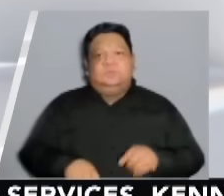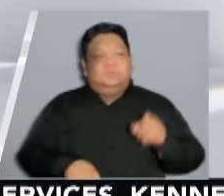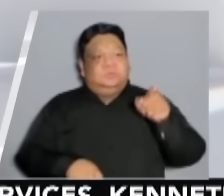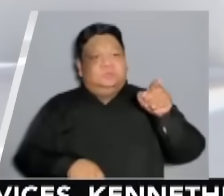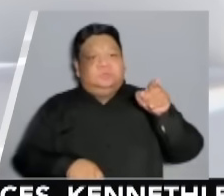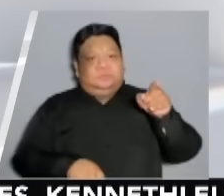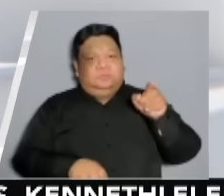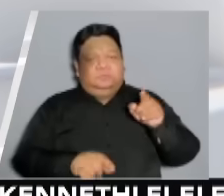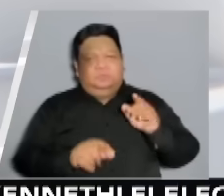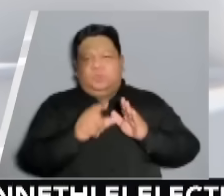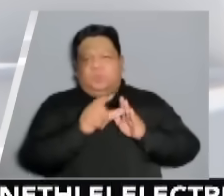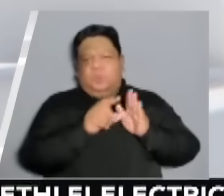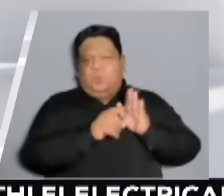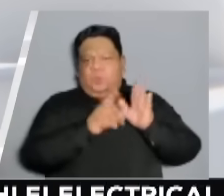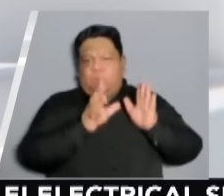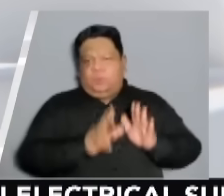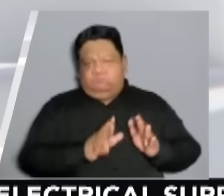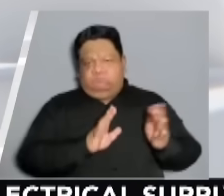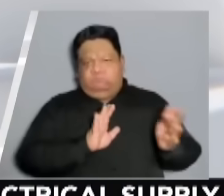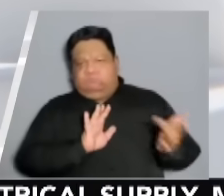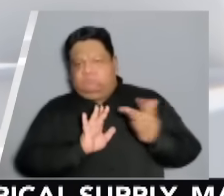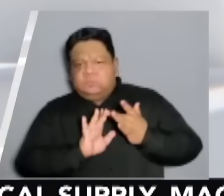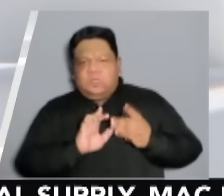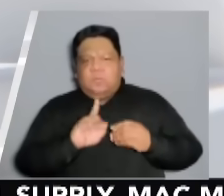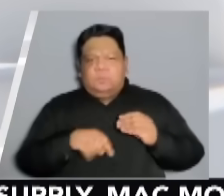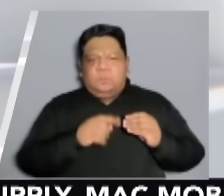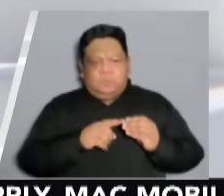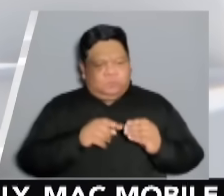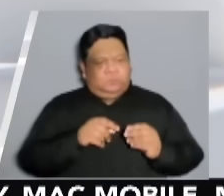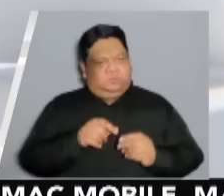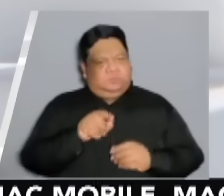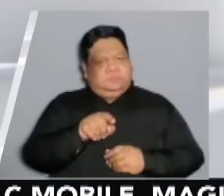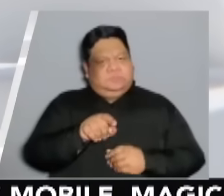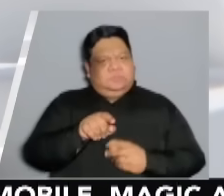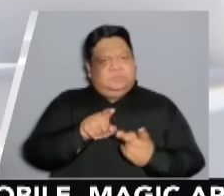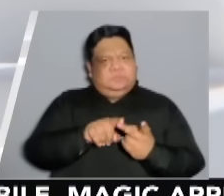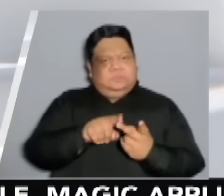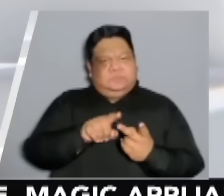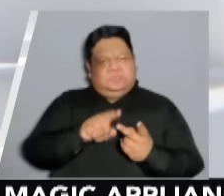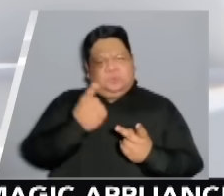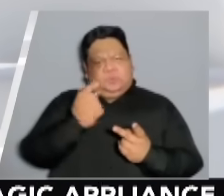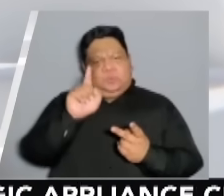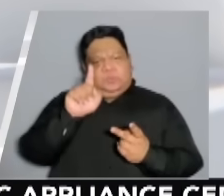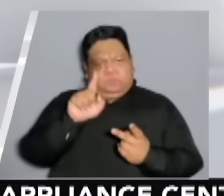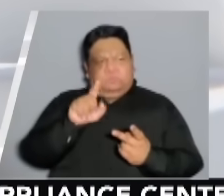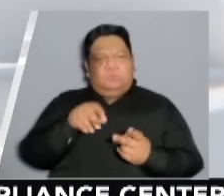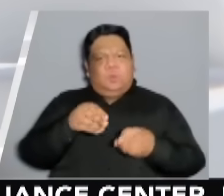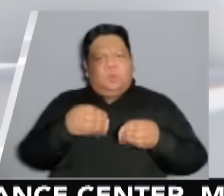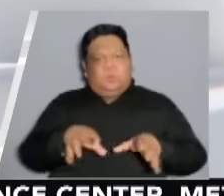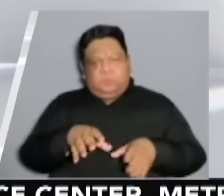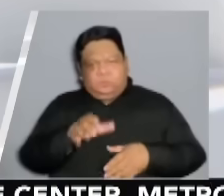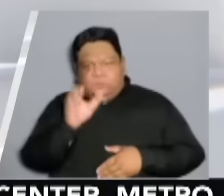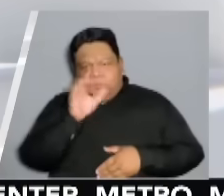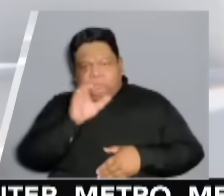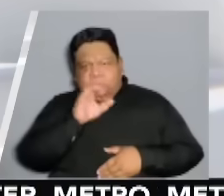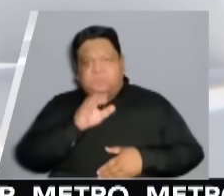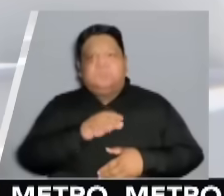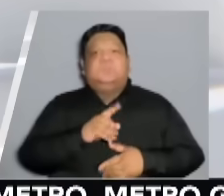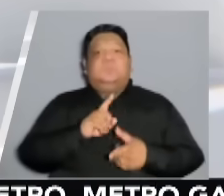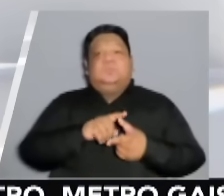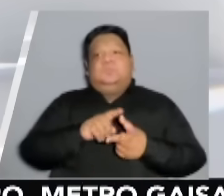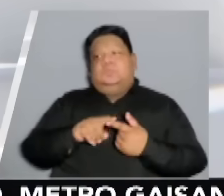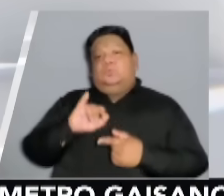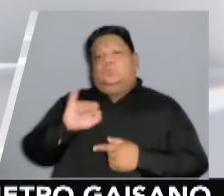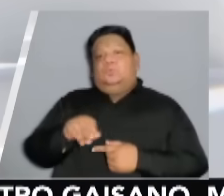mga biktima regarding nga po doon sa isa sa mga nawawalang biktima. At then noong June 24 po